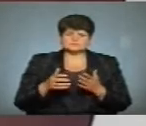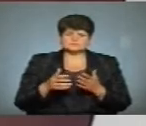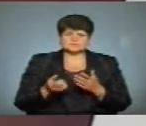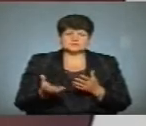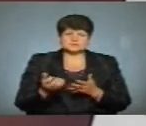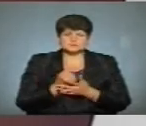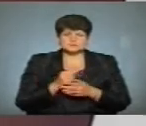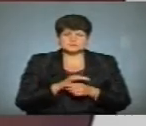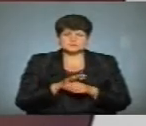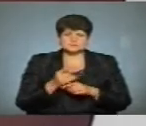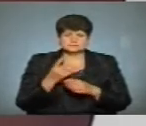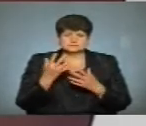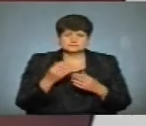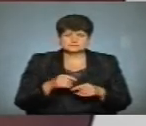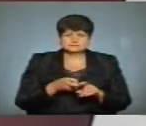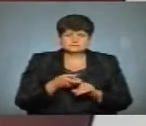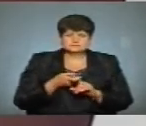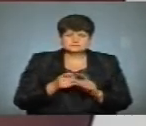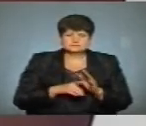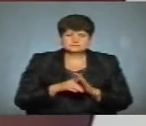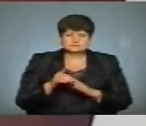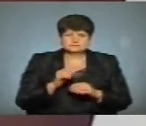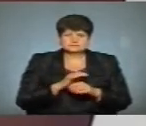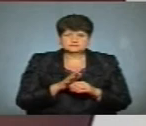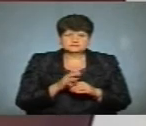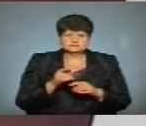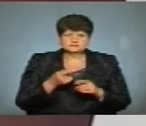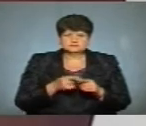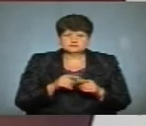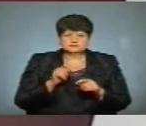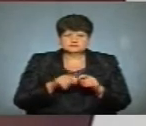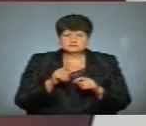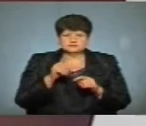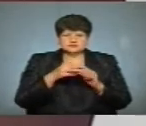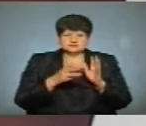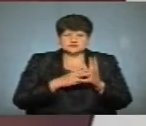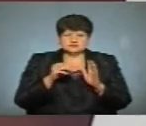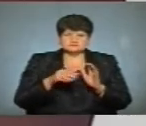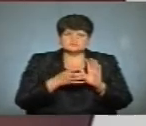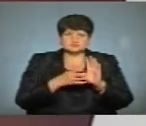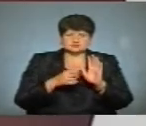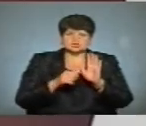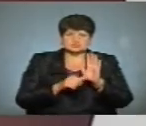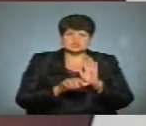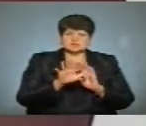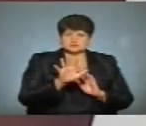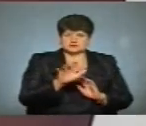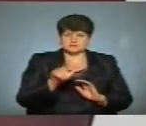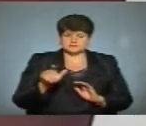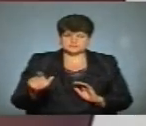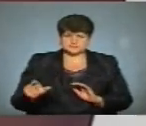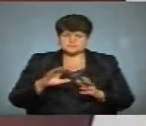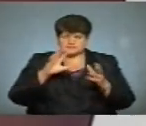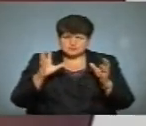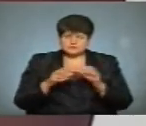у перші дні інфікування. Від початку пандемії цим методом протестували 18 965 осіб.